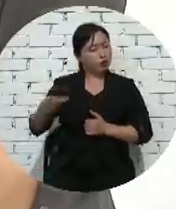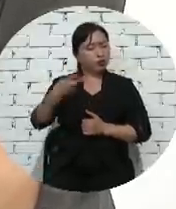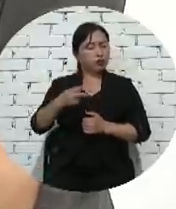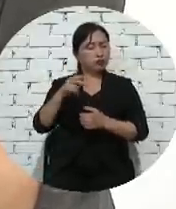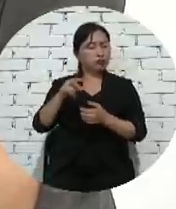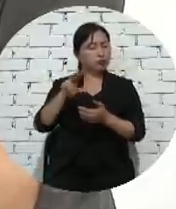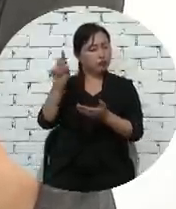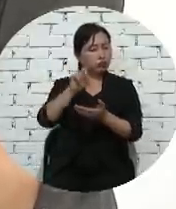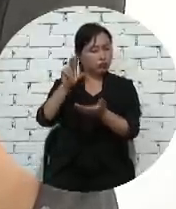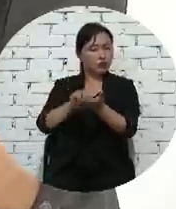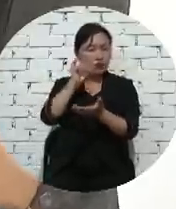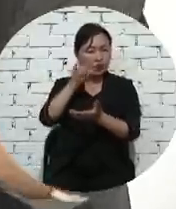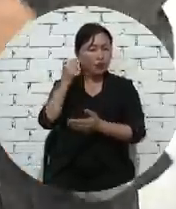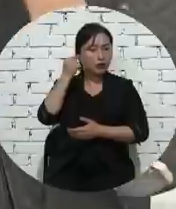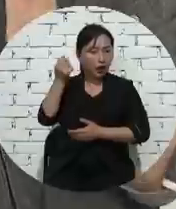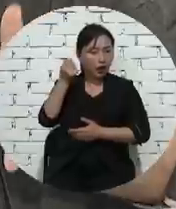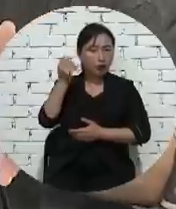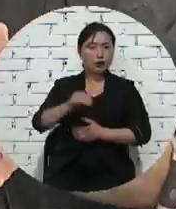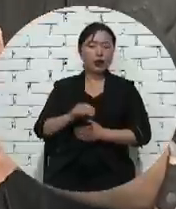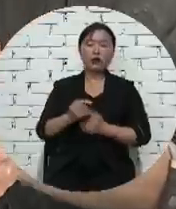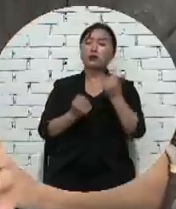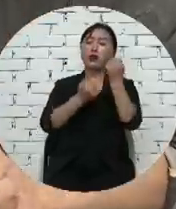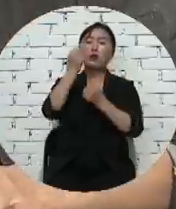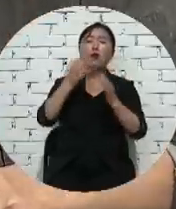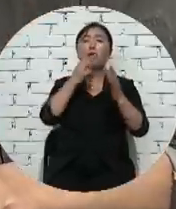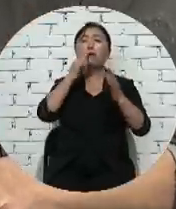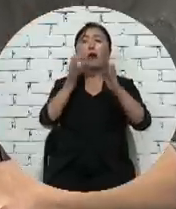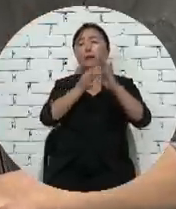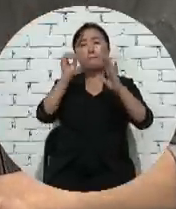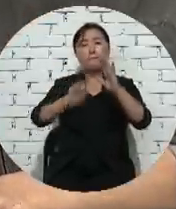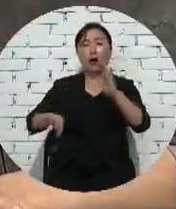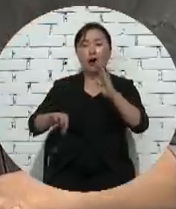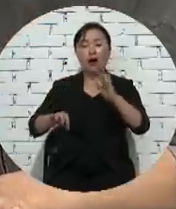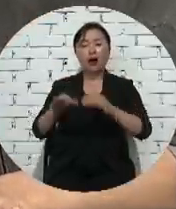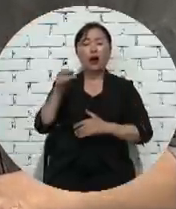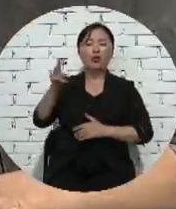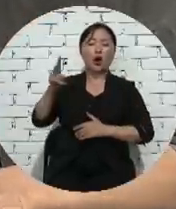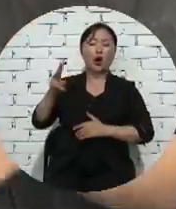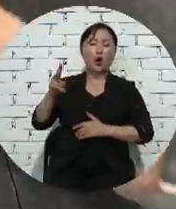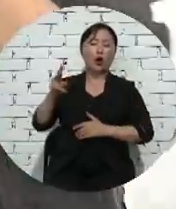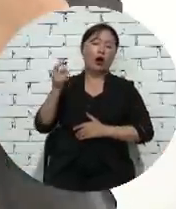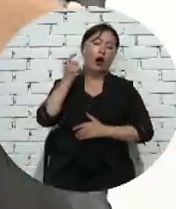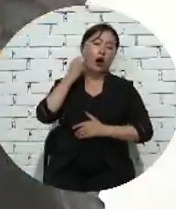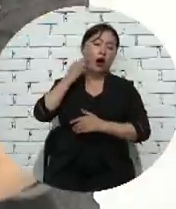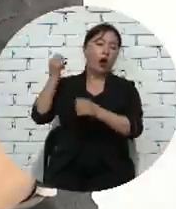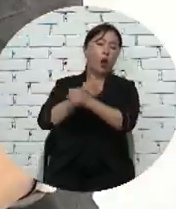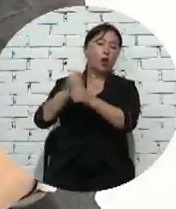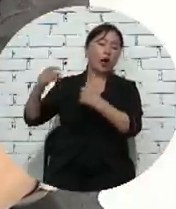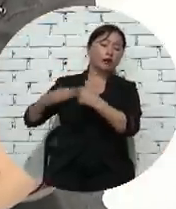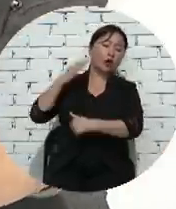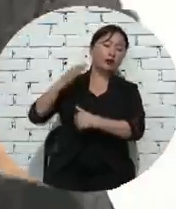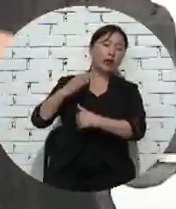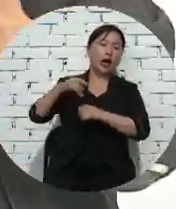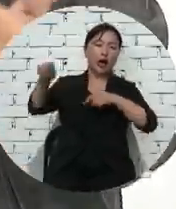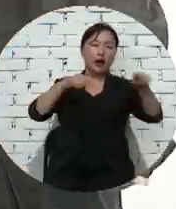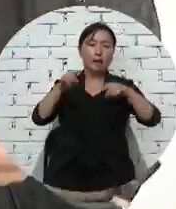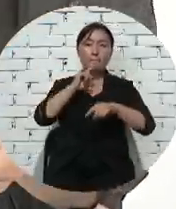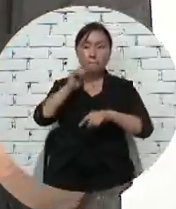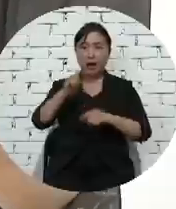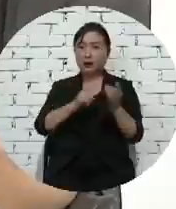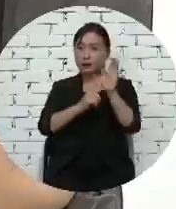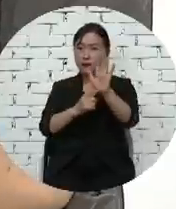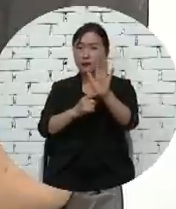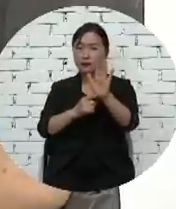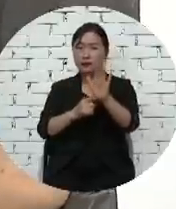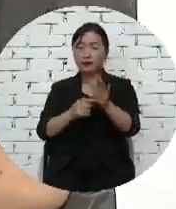사실에서 출발을 하셔야 되는데 그 부분에 대한 설명은 안 하시고 무조건 지금 여당의 공작 정치다 이렇게 몰아붙이시거든요. 그런데